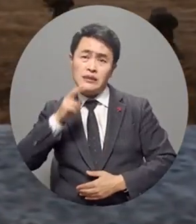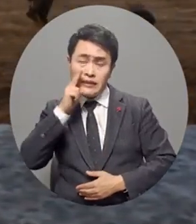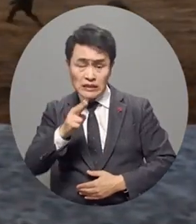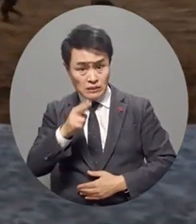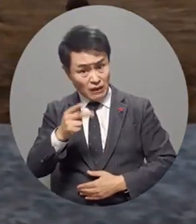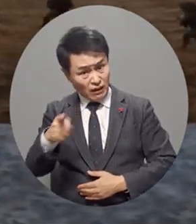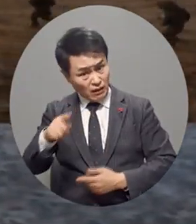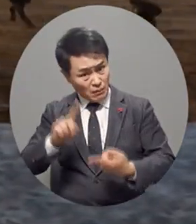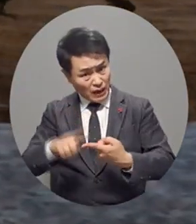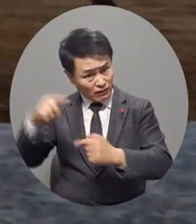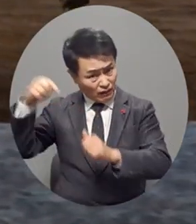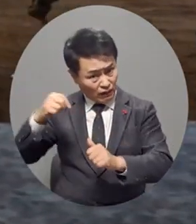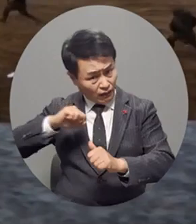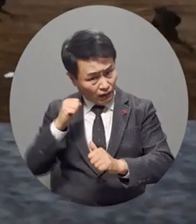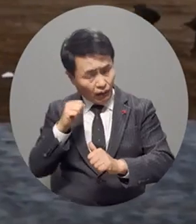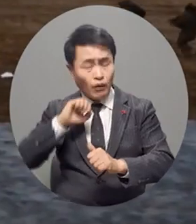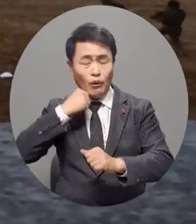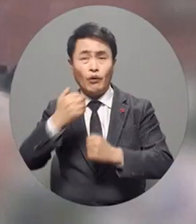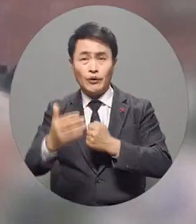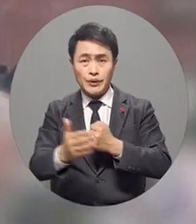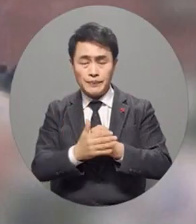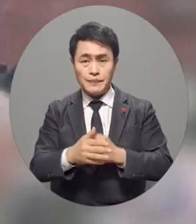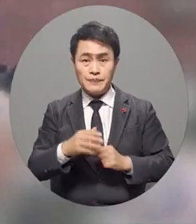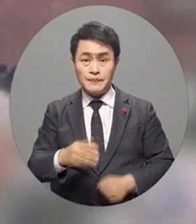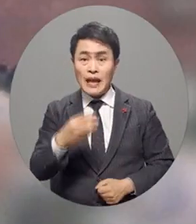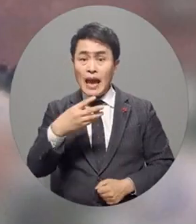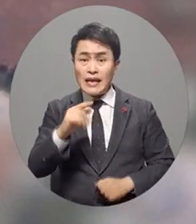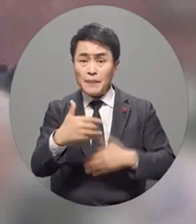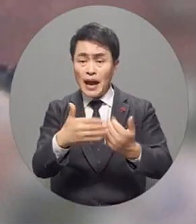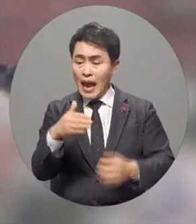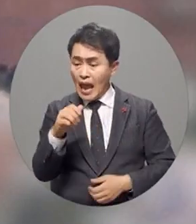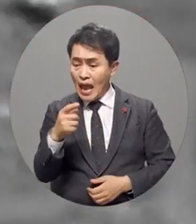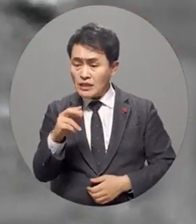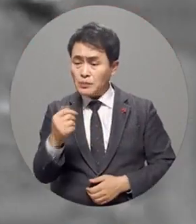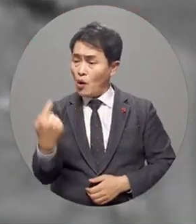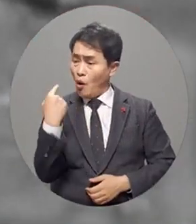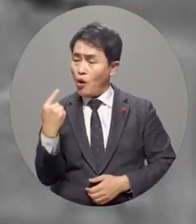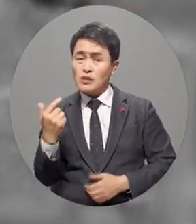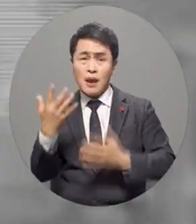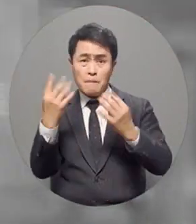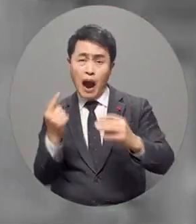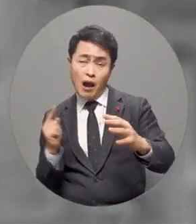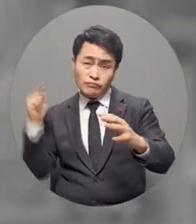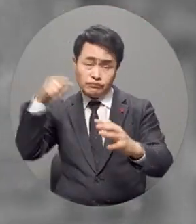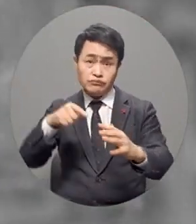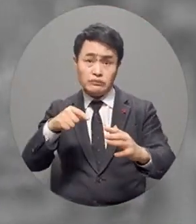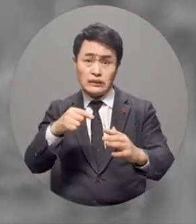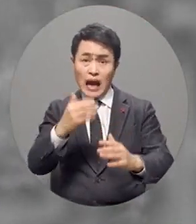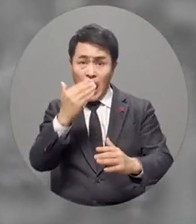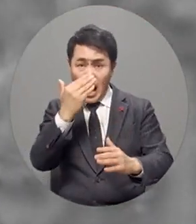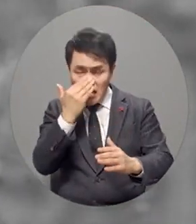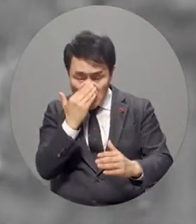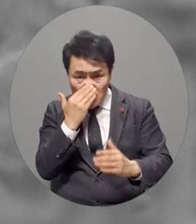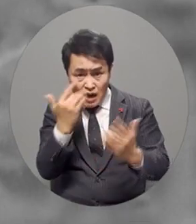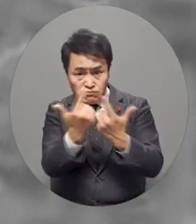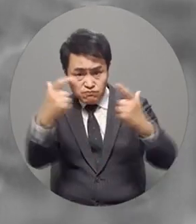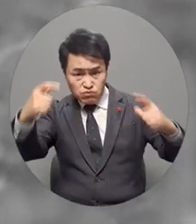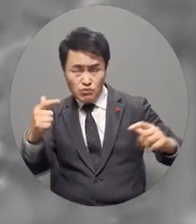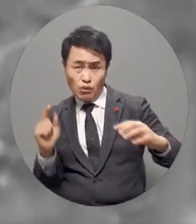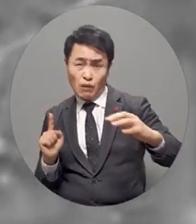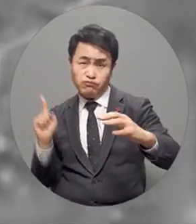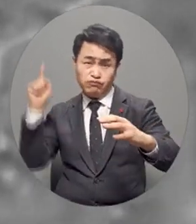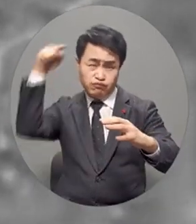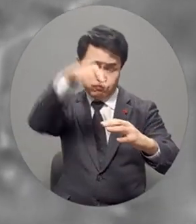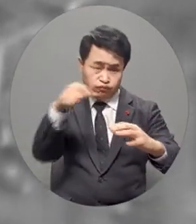여부는 불확실합니다. 게다가 레바논의 헤즈볼라가 어제 수십 발의 로켓을 이스라엘 북부에 발사하는 등 양측의